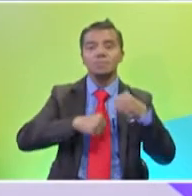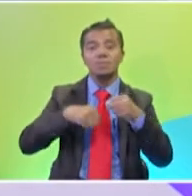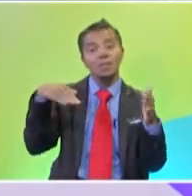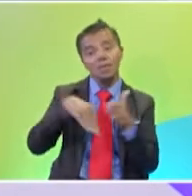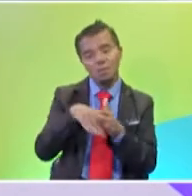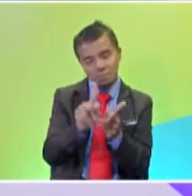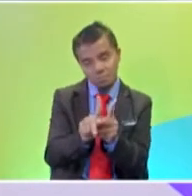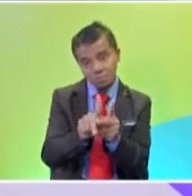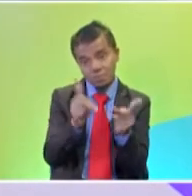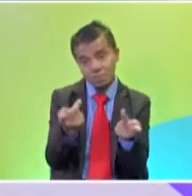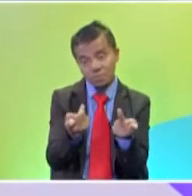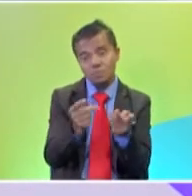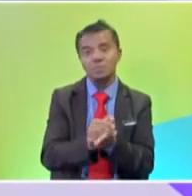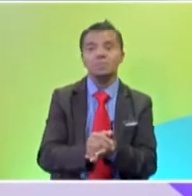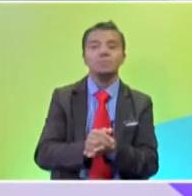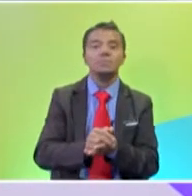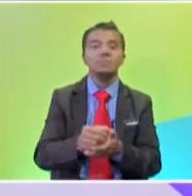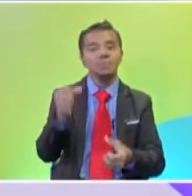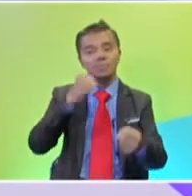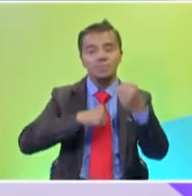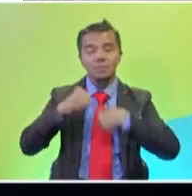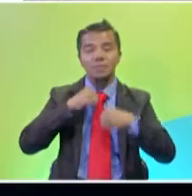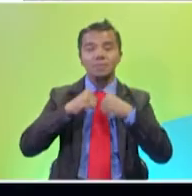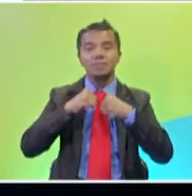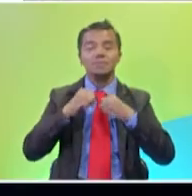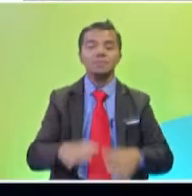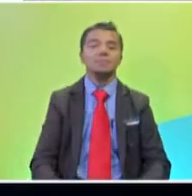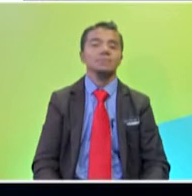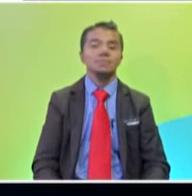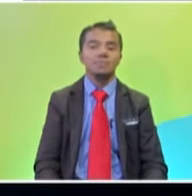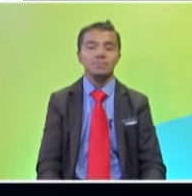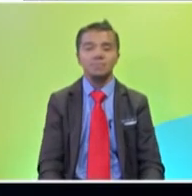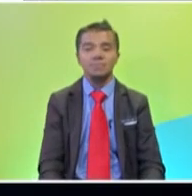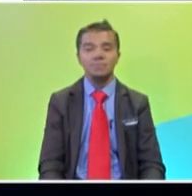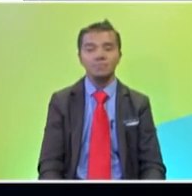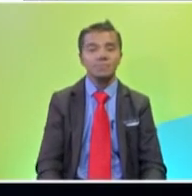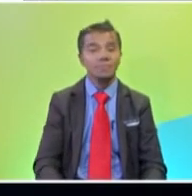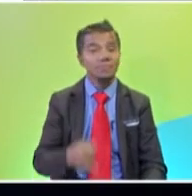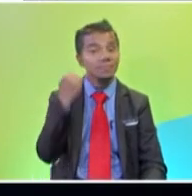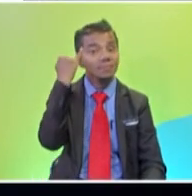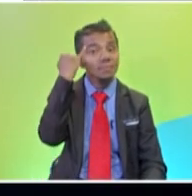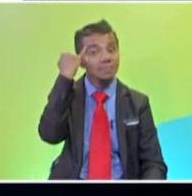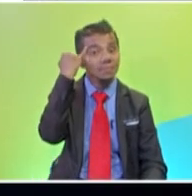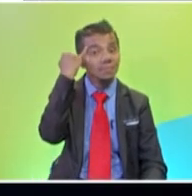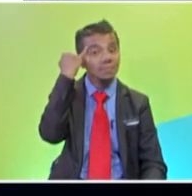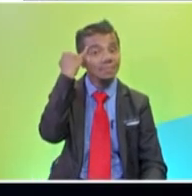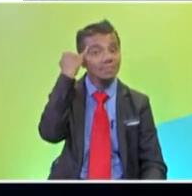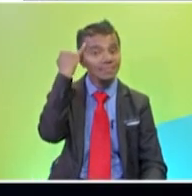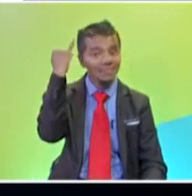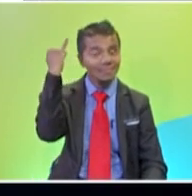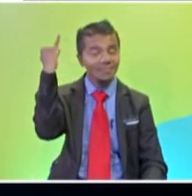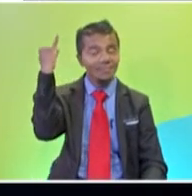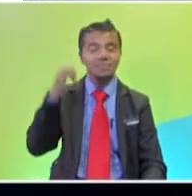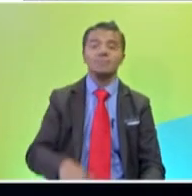fiction bermaksud karya sastra yang dicipta daripada imajinasi seperti novel dan cerita pendek